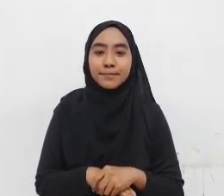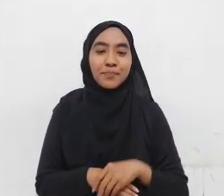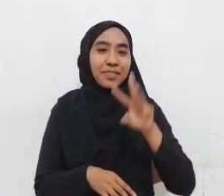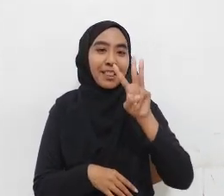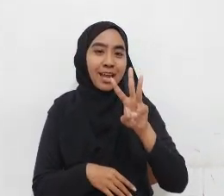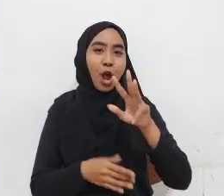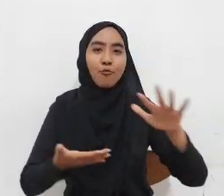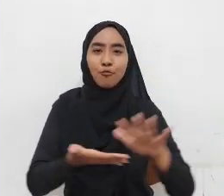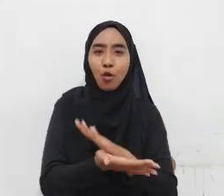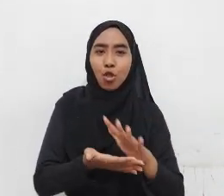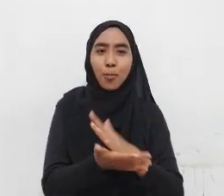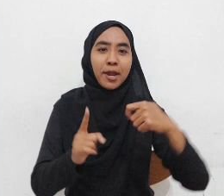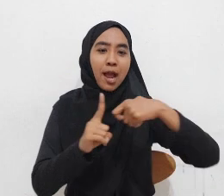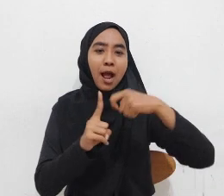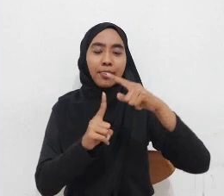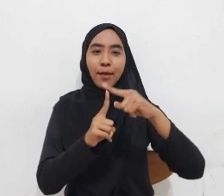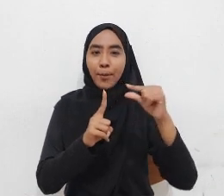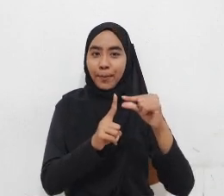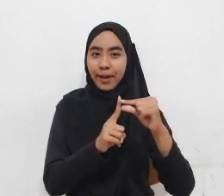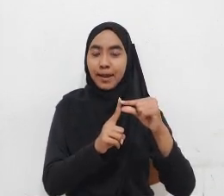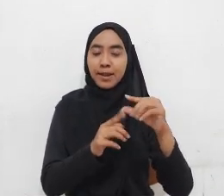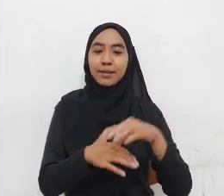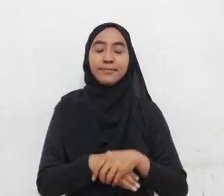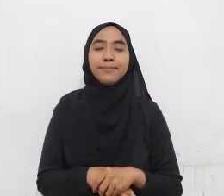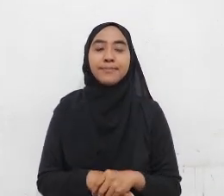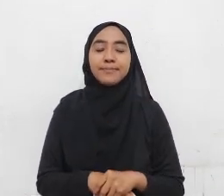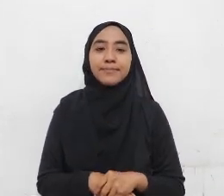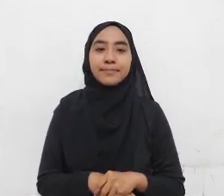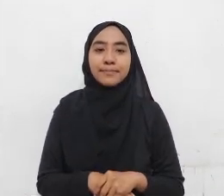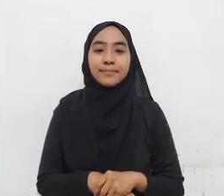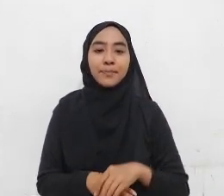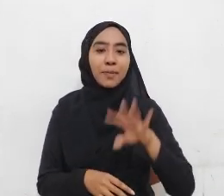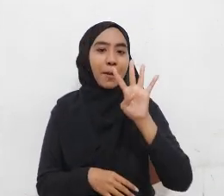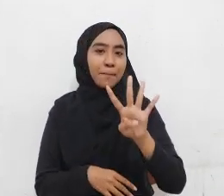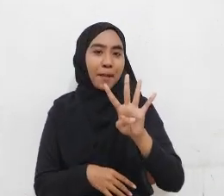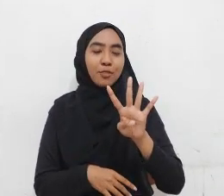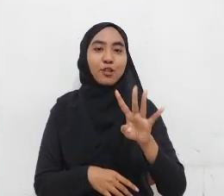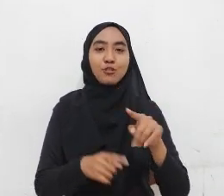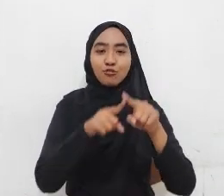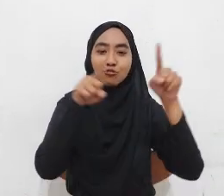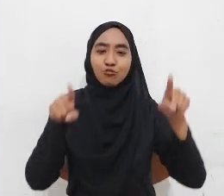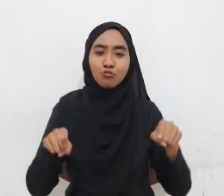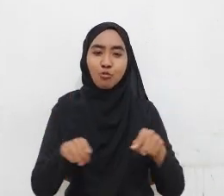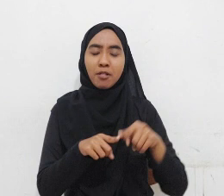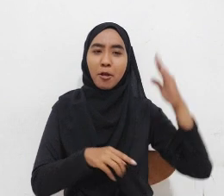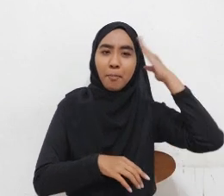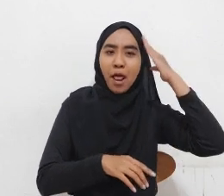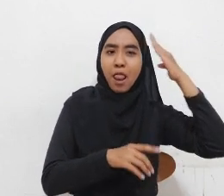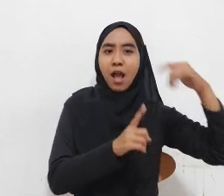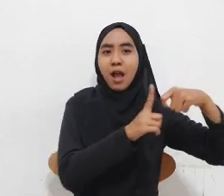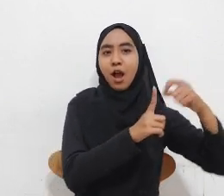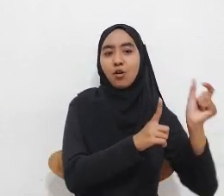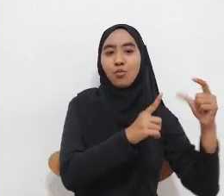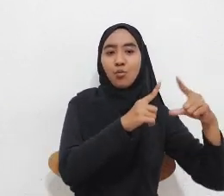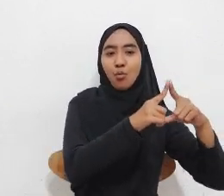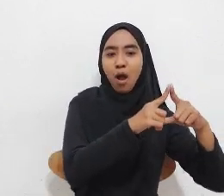pemohon. 3. Fotokopi KTP pemohon. 4. Surat keterangan